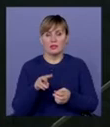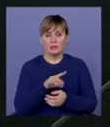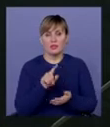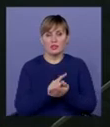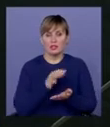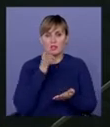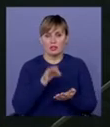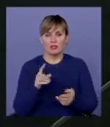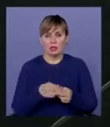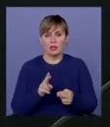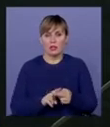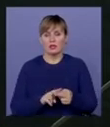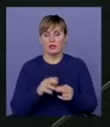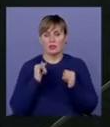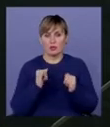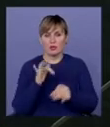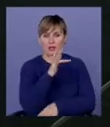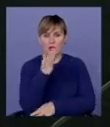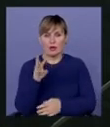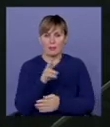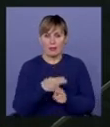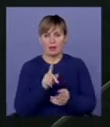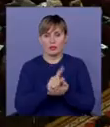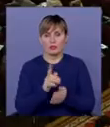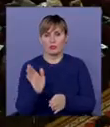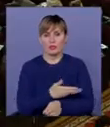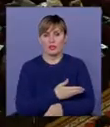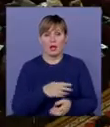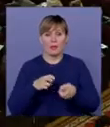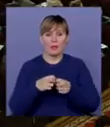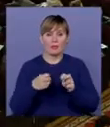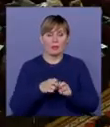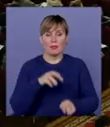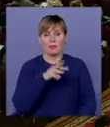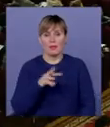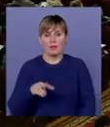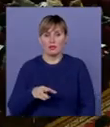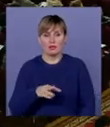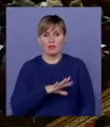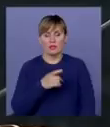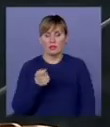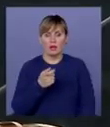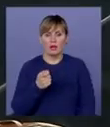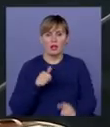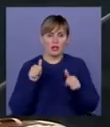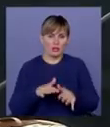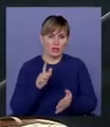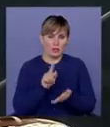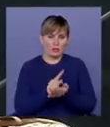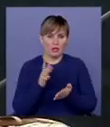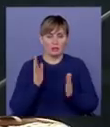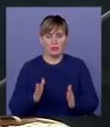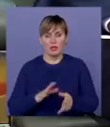сказать, что это аварийные деревья, поэтому мы их убираем. Проблем в Медеуском немало, и решение обязательно будет, заверил